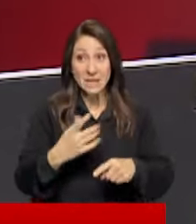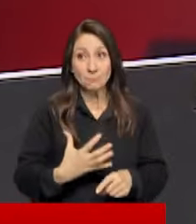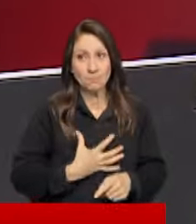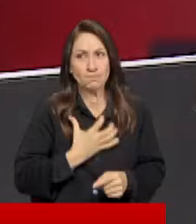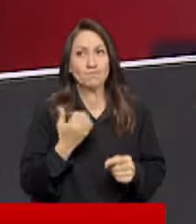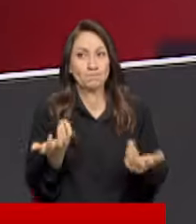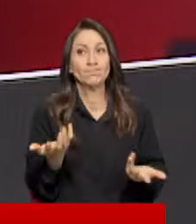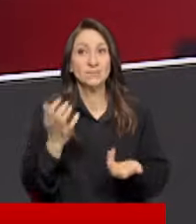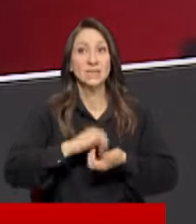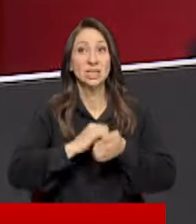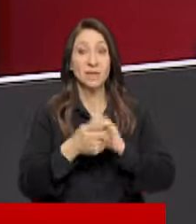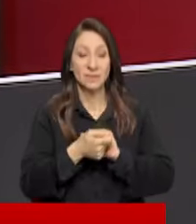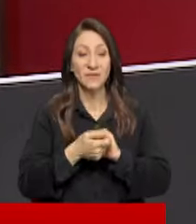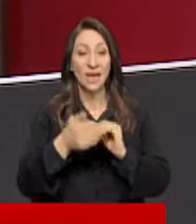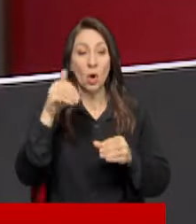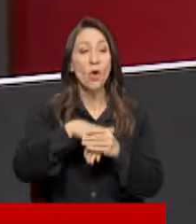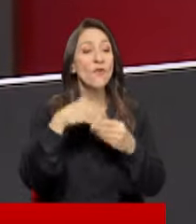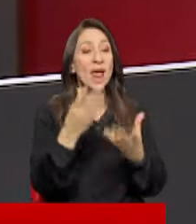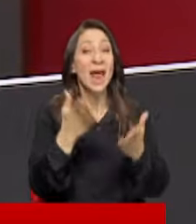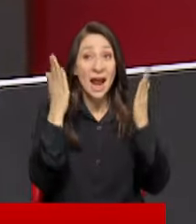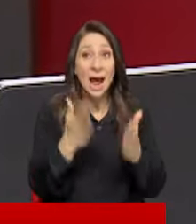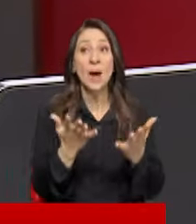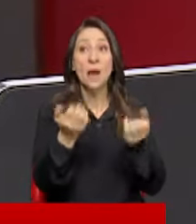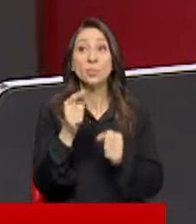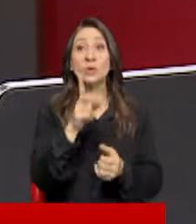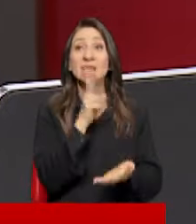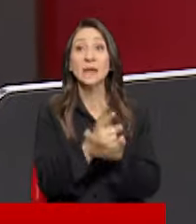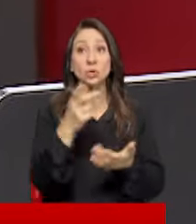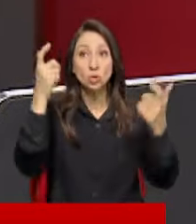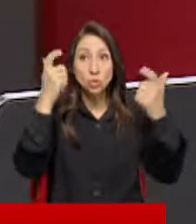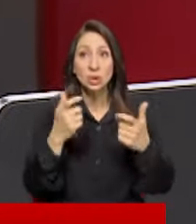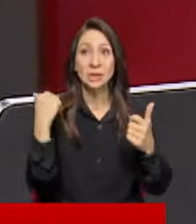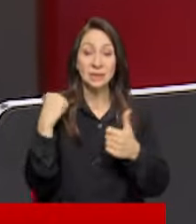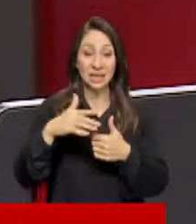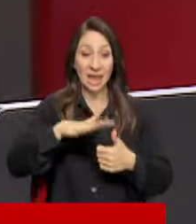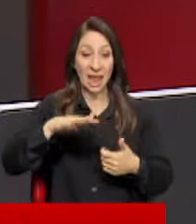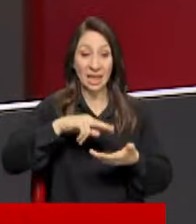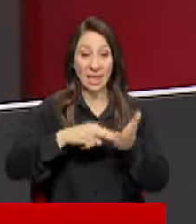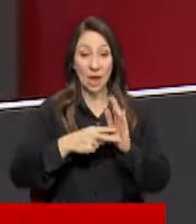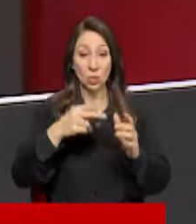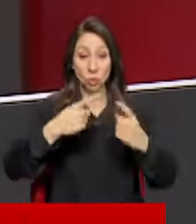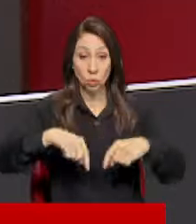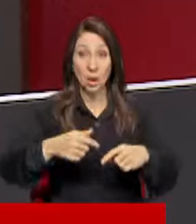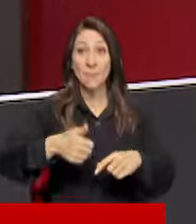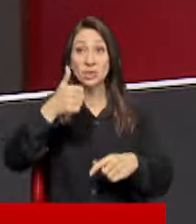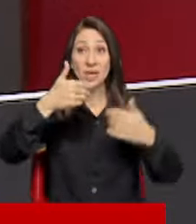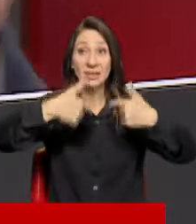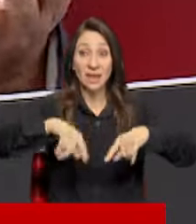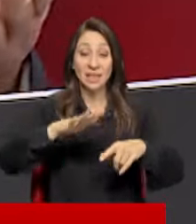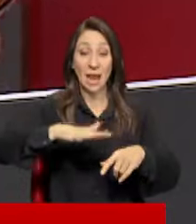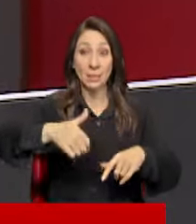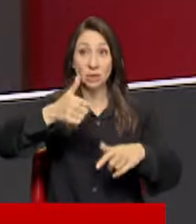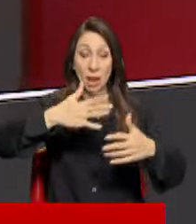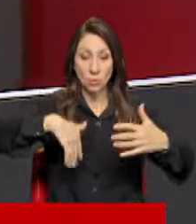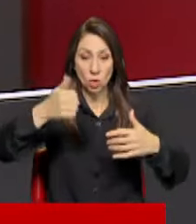ki teşkilatlarımıza ve seçmenimize rağmen aldığımız bu kararın sorumlusu da Genel İdare Kurulu üyeleri, Başkanlık Divanı ve Genel Başkan